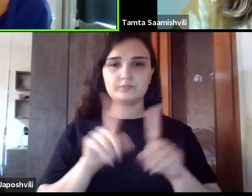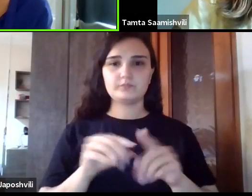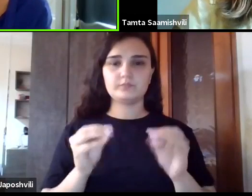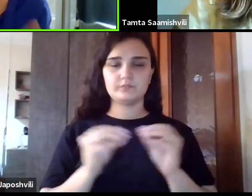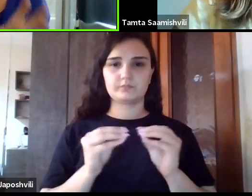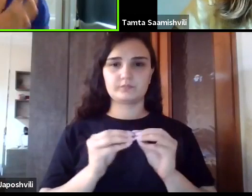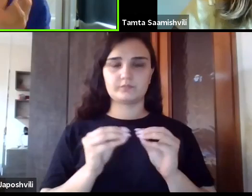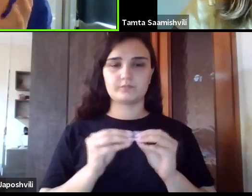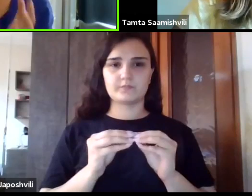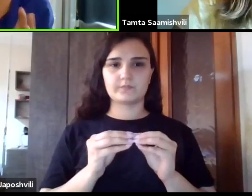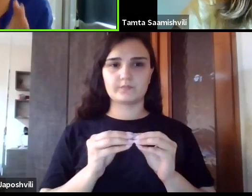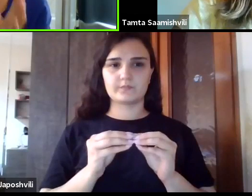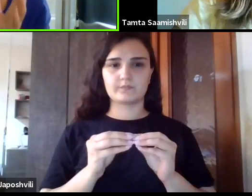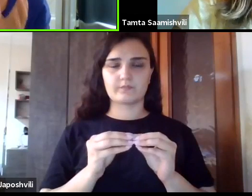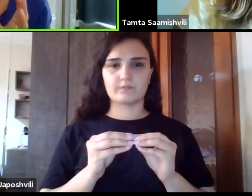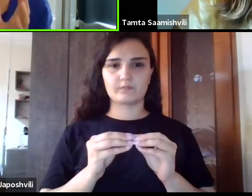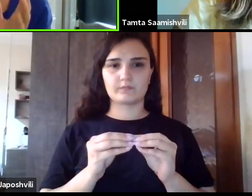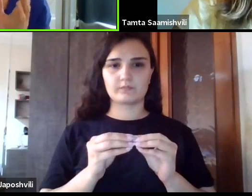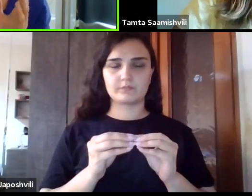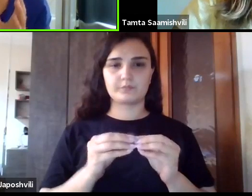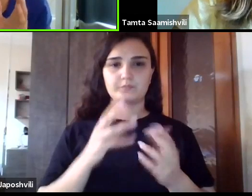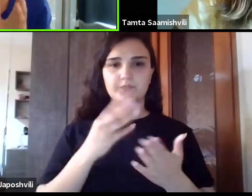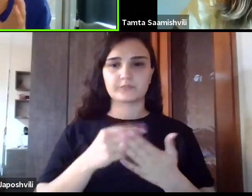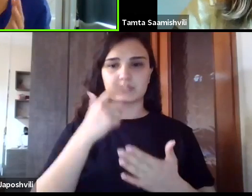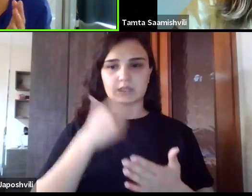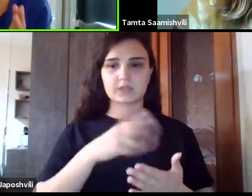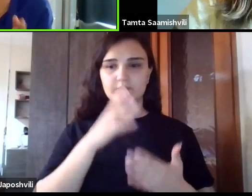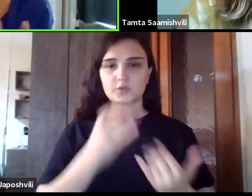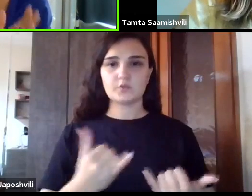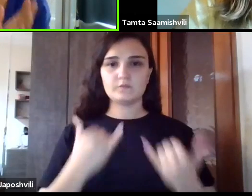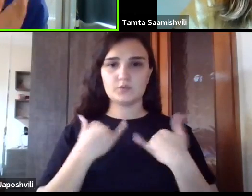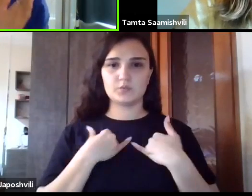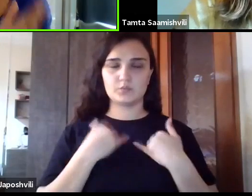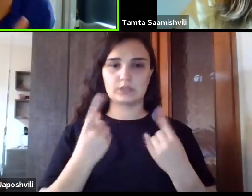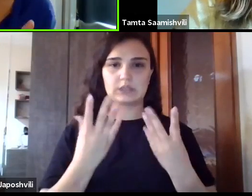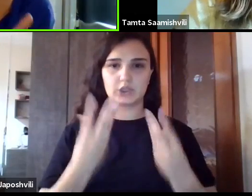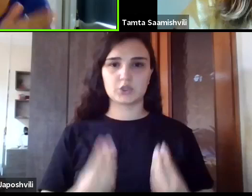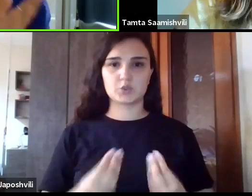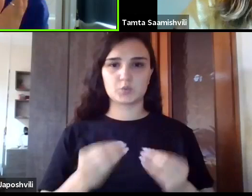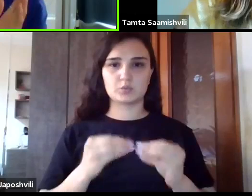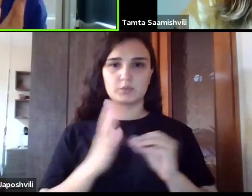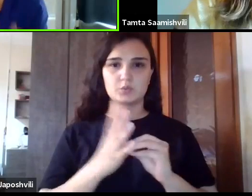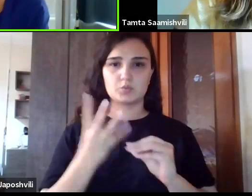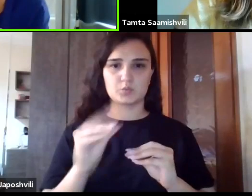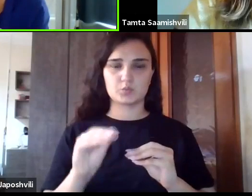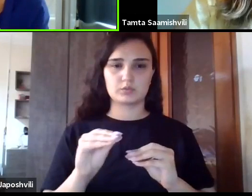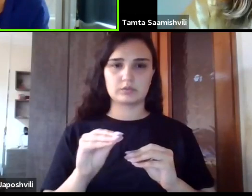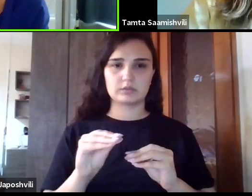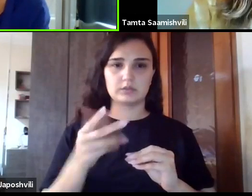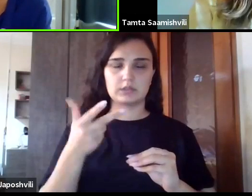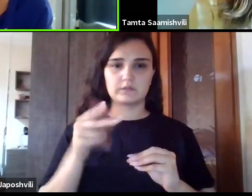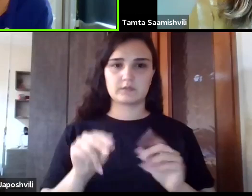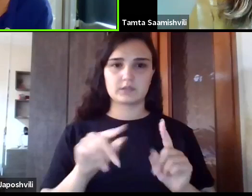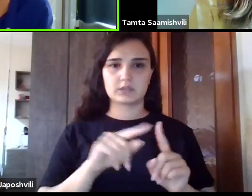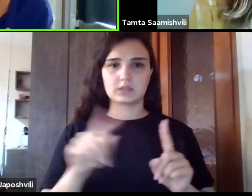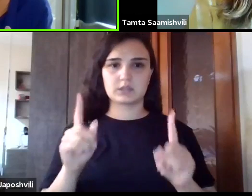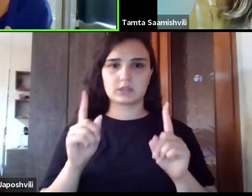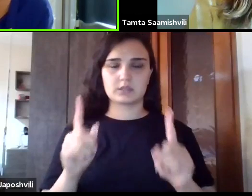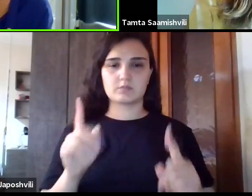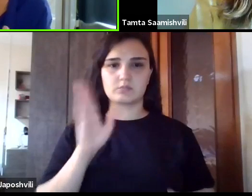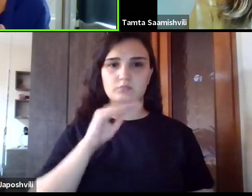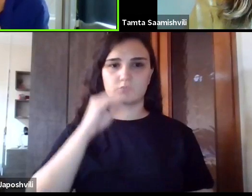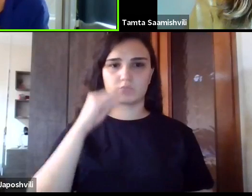პრინციპია. გამოყავით საკუთარი თავისთვის დღეში 15 წუთი 9 საათი.